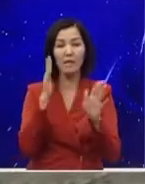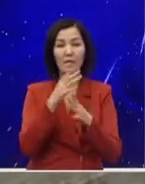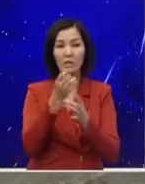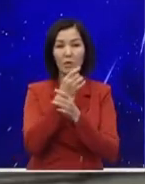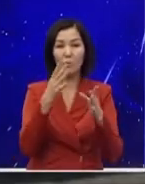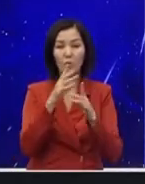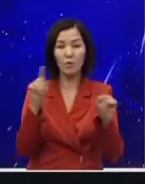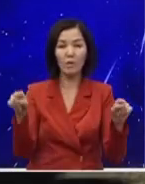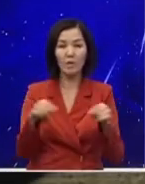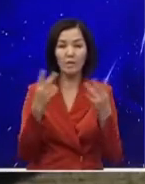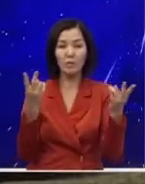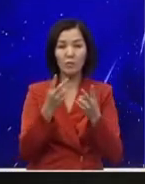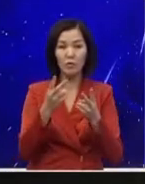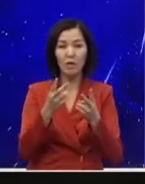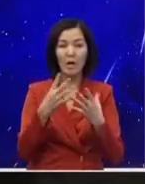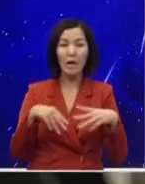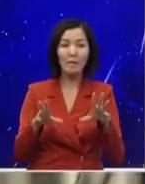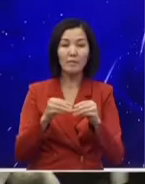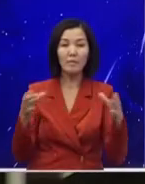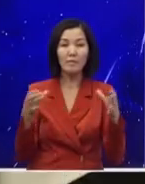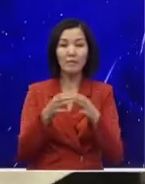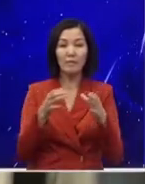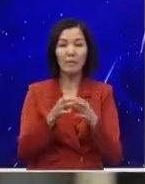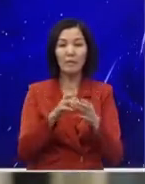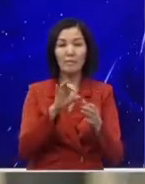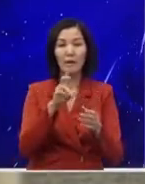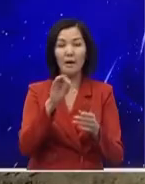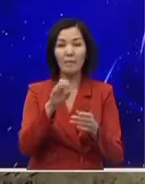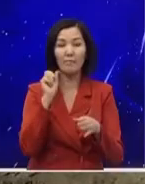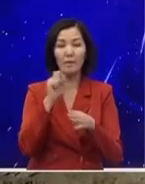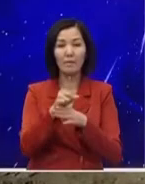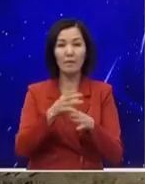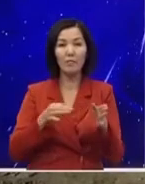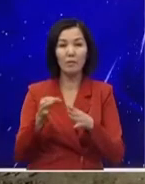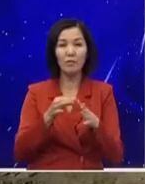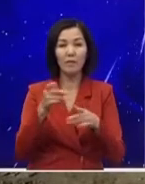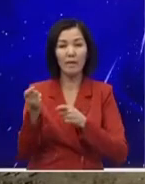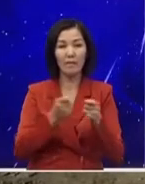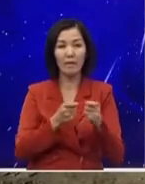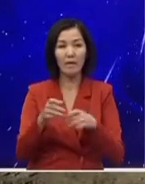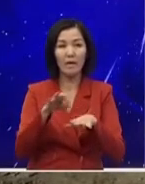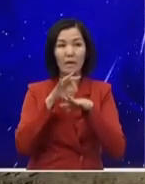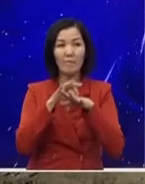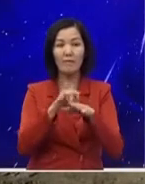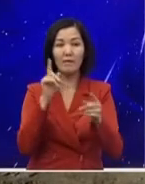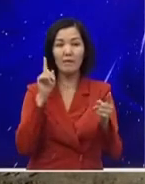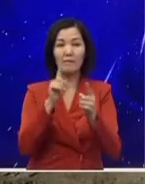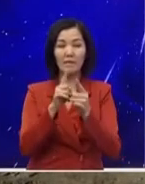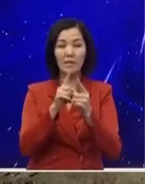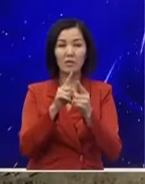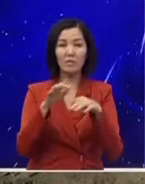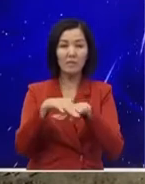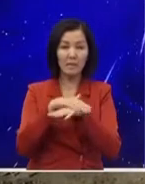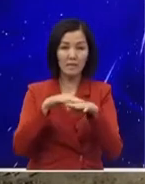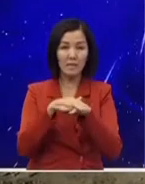населения. Занимается этим общественное объединение «Мархабат» по заказу областного акимата. Проводили встречи с